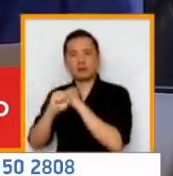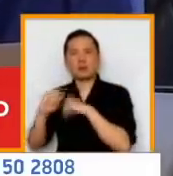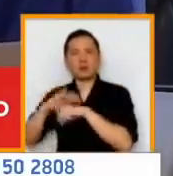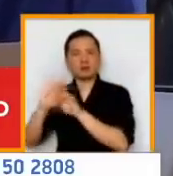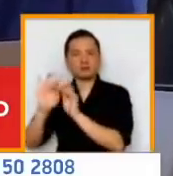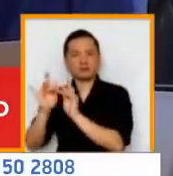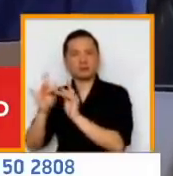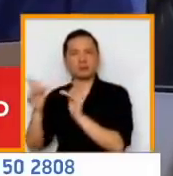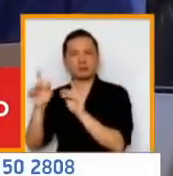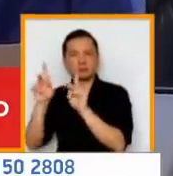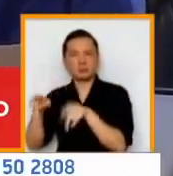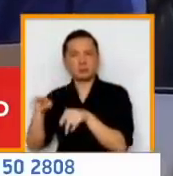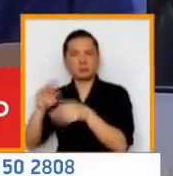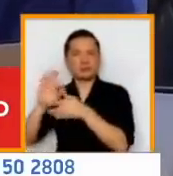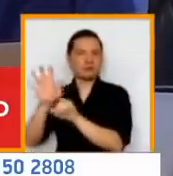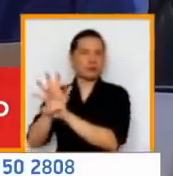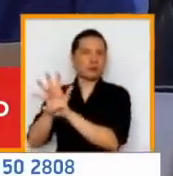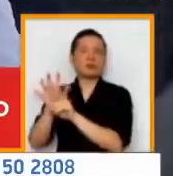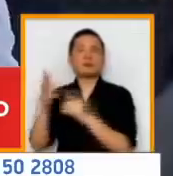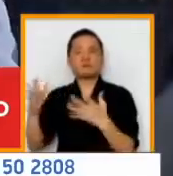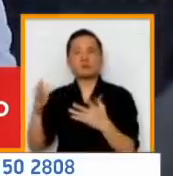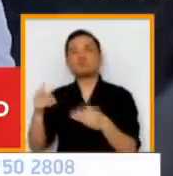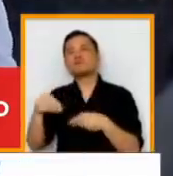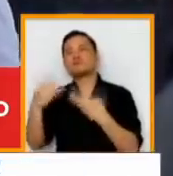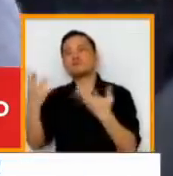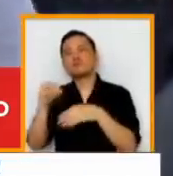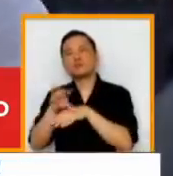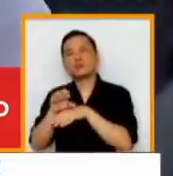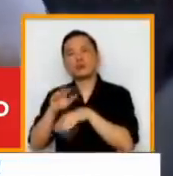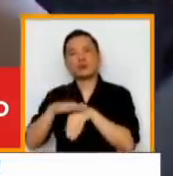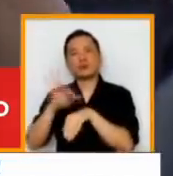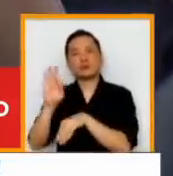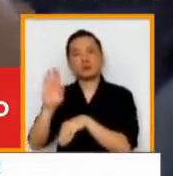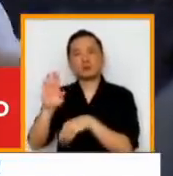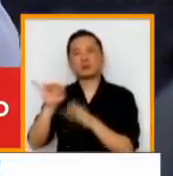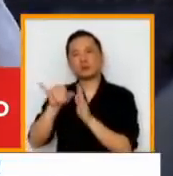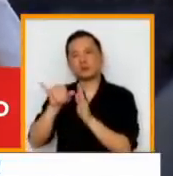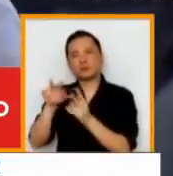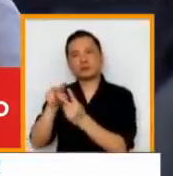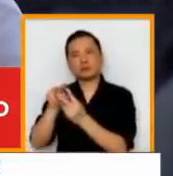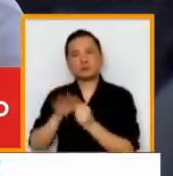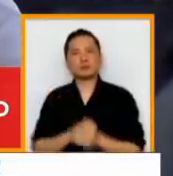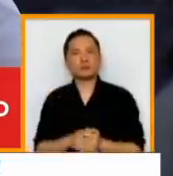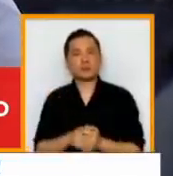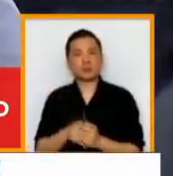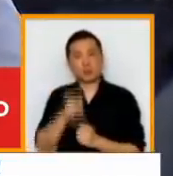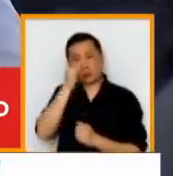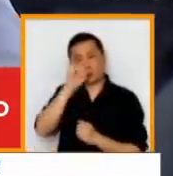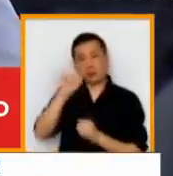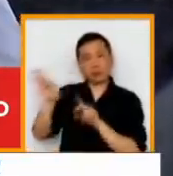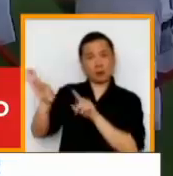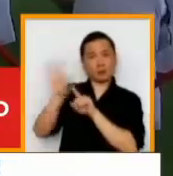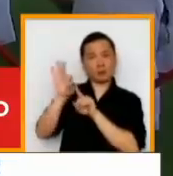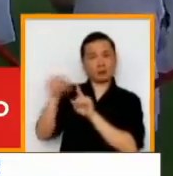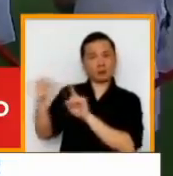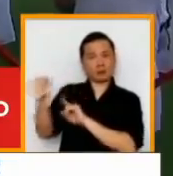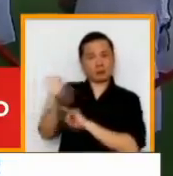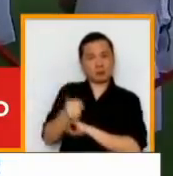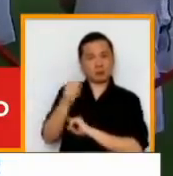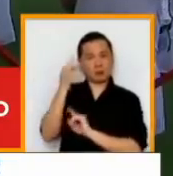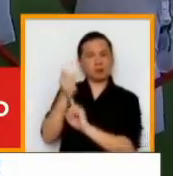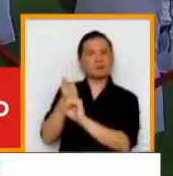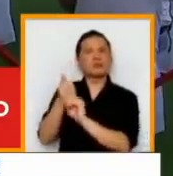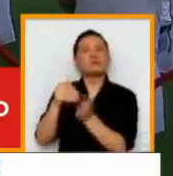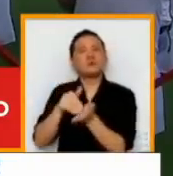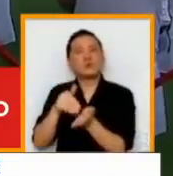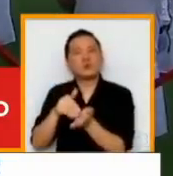medical advice sa Facebook at sa YouTube. Sabi ni Mayor Isko, si Ong ang pinili niyang running mate dahil bilang isang doktor,